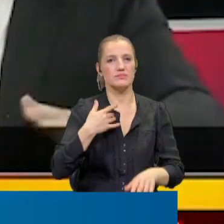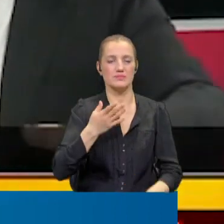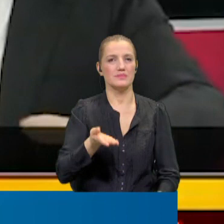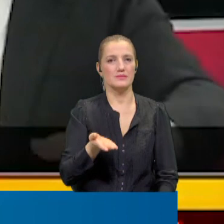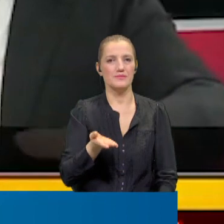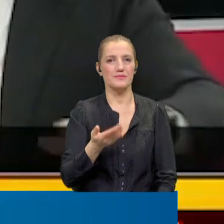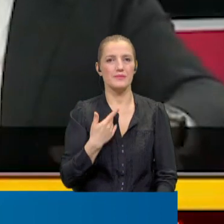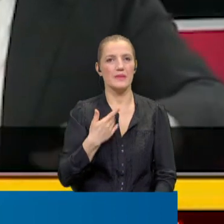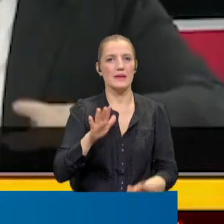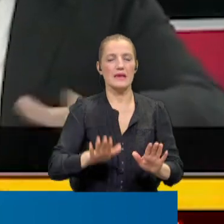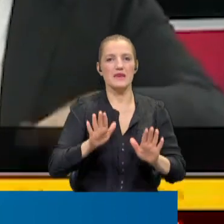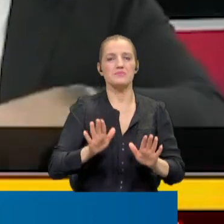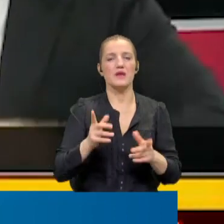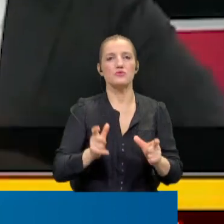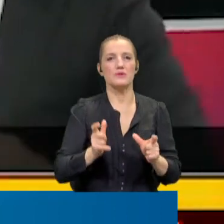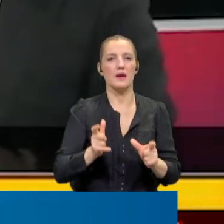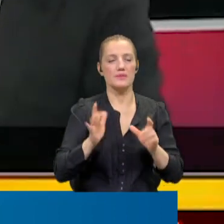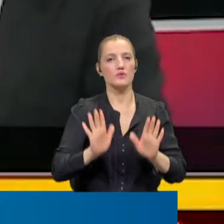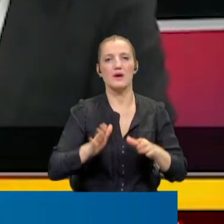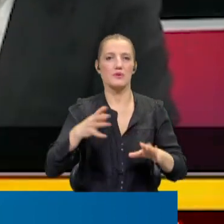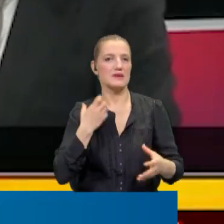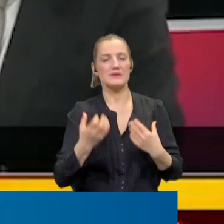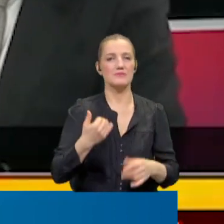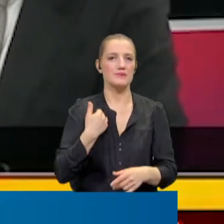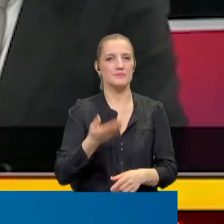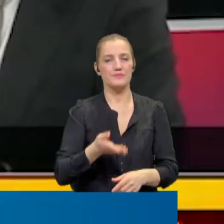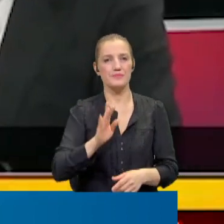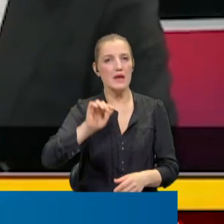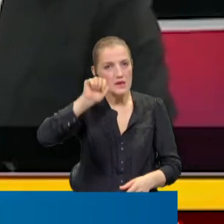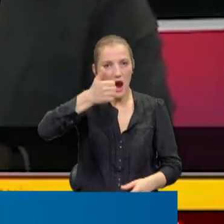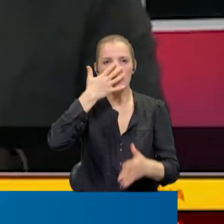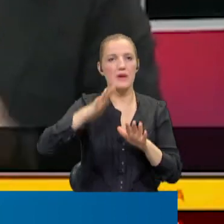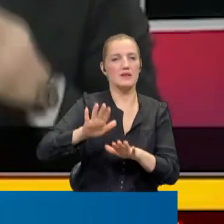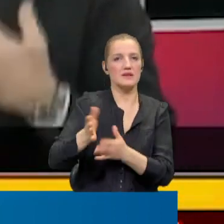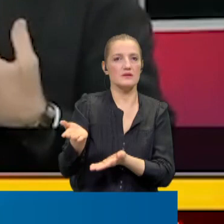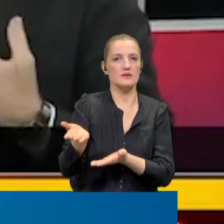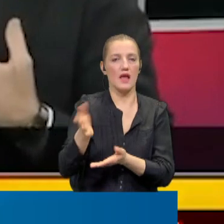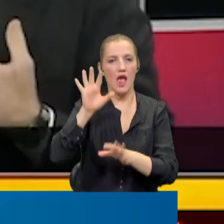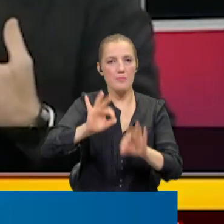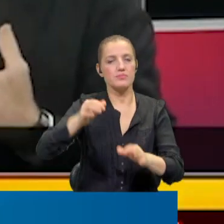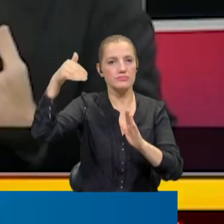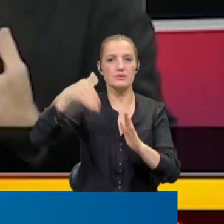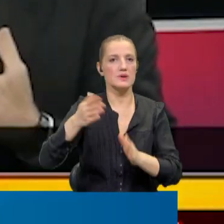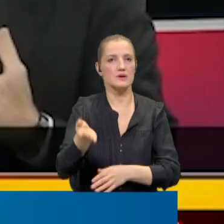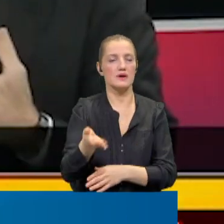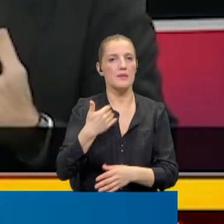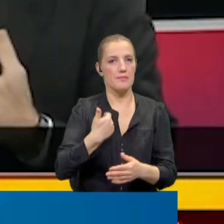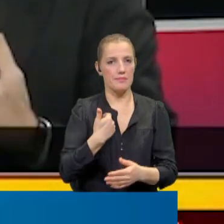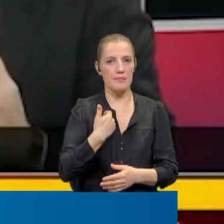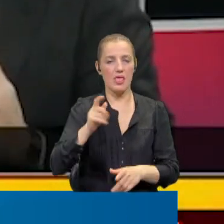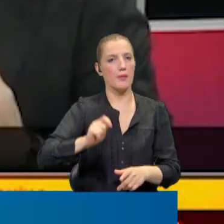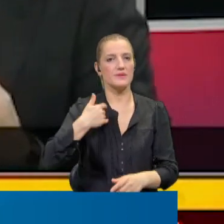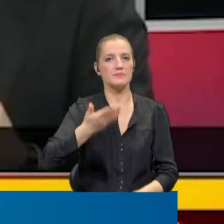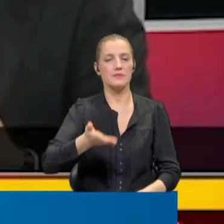yapmana Yerimde duramıyorum kıpır kıpır ya ertesi günü bekleseydin falan Hayır Ay ben şunu yaptım ya arkadaşlar